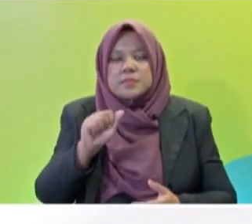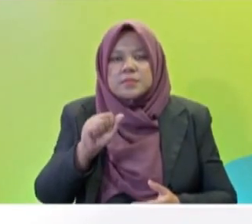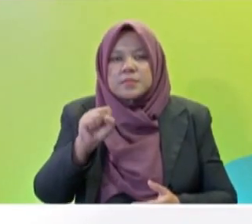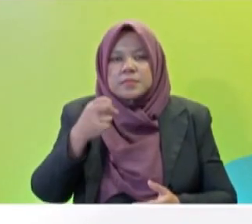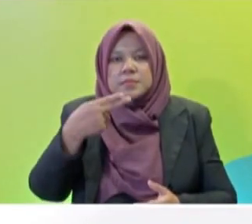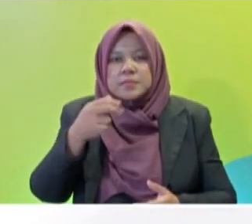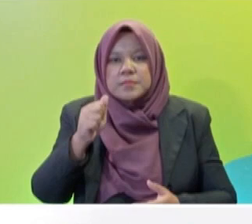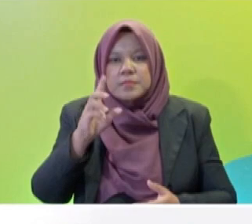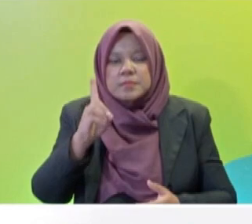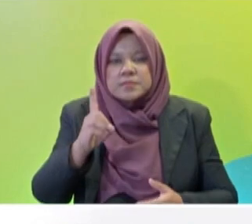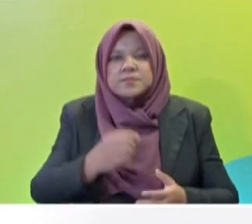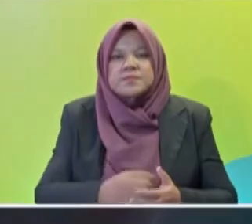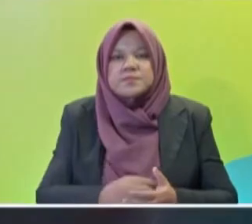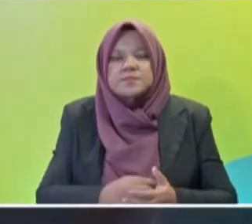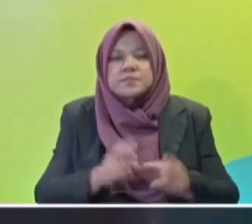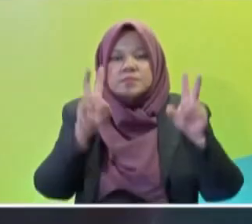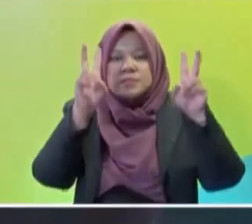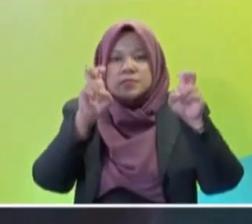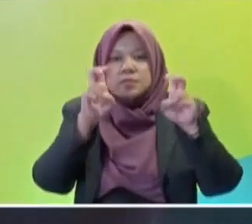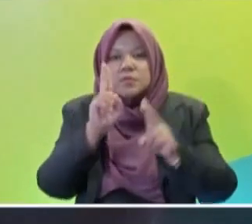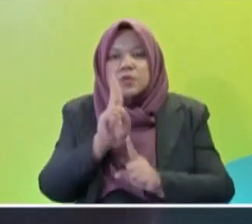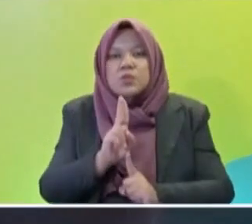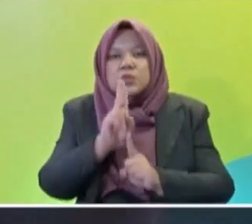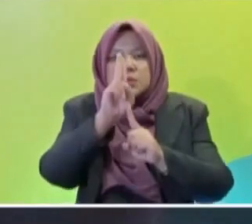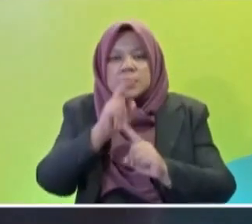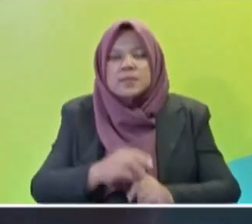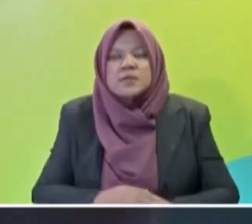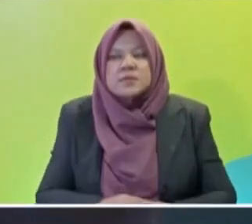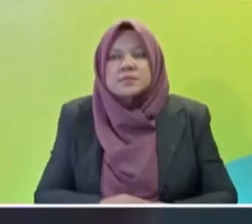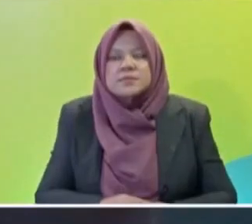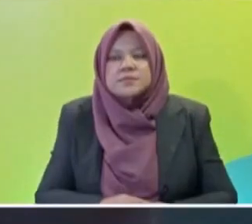itu adalah Masjid kajok utama sebuah penerbitan